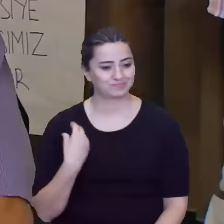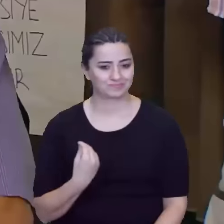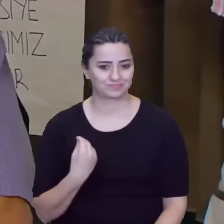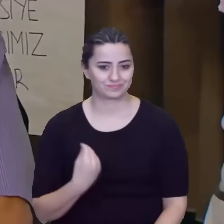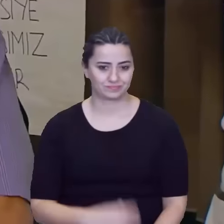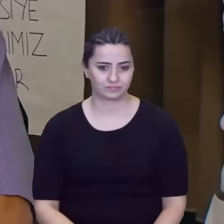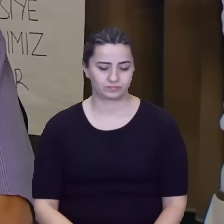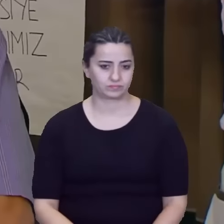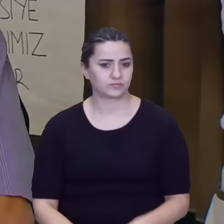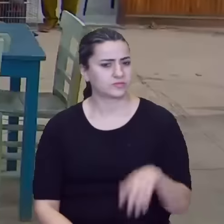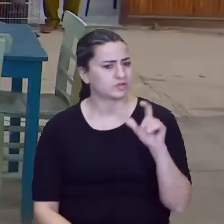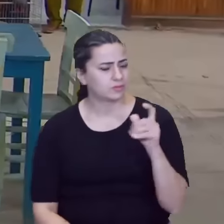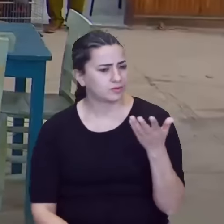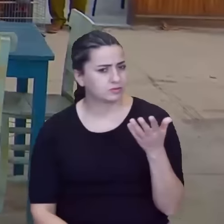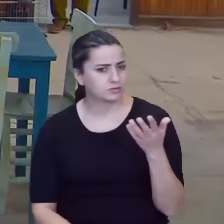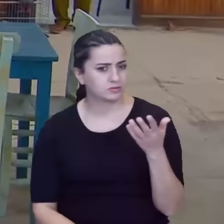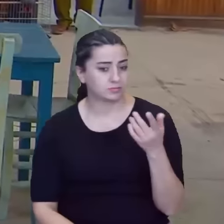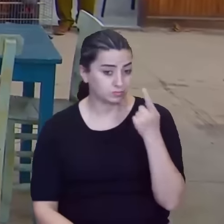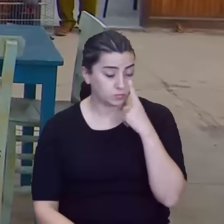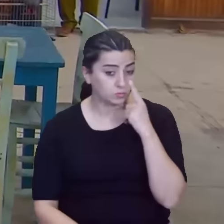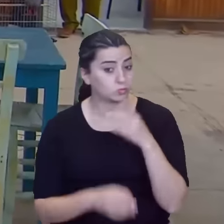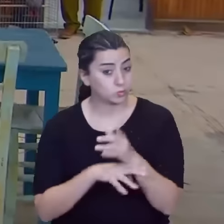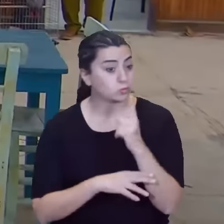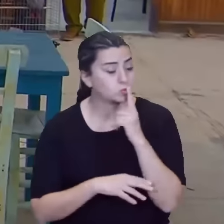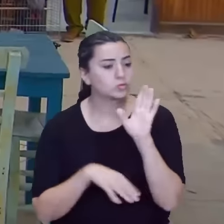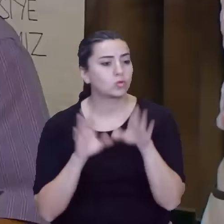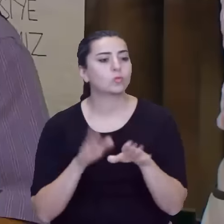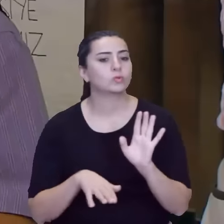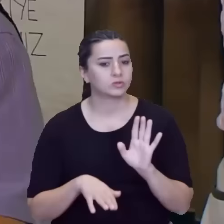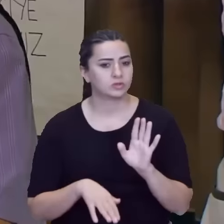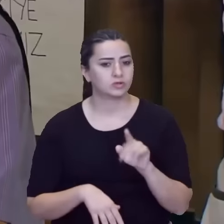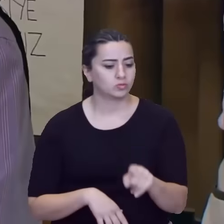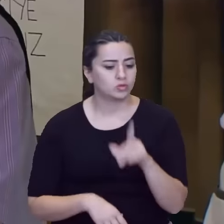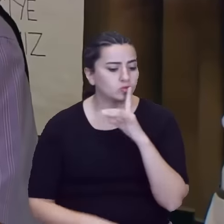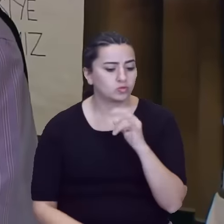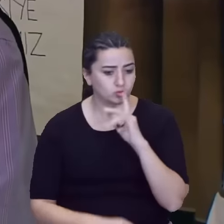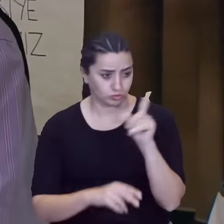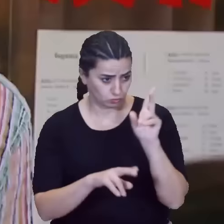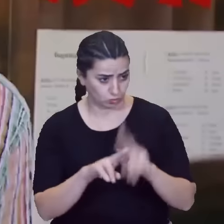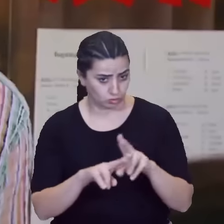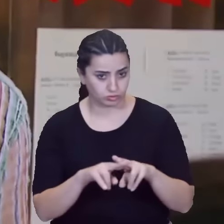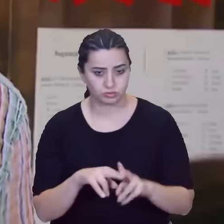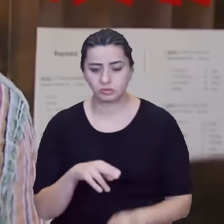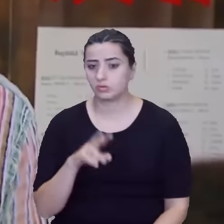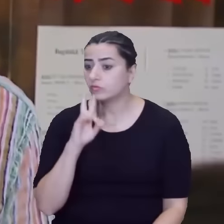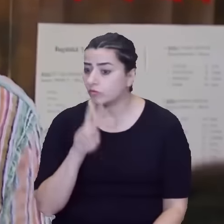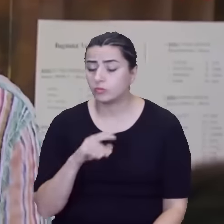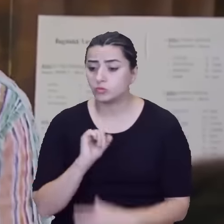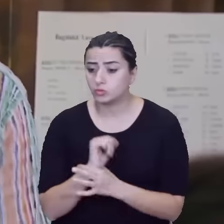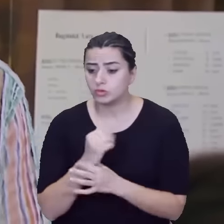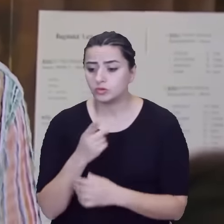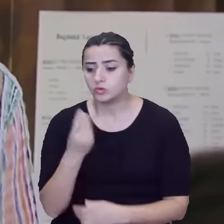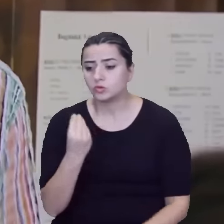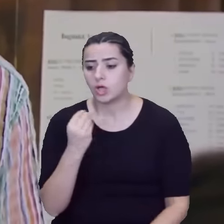İyi benim güzel ana. Oğlum Cemal. Yerine oturmuş. Bak doğruyu söyle, dövmeyeceğim. Bu kuşa küfür etmeyi sen mi öğrettin? Ya yok usta, ben sadece